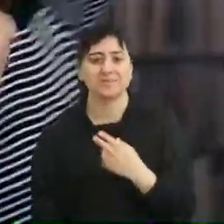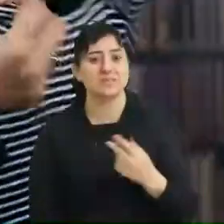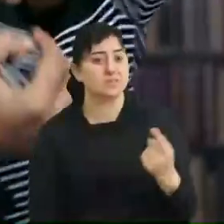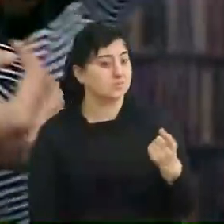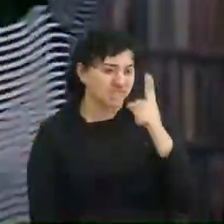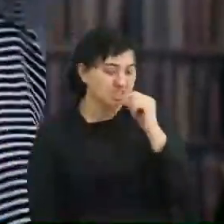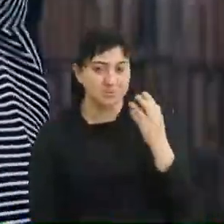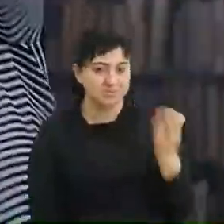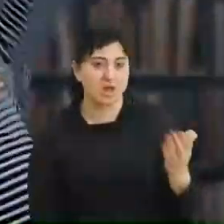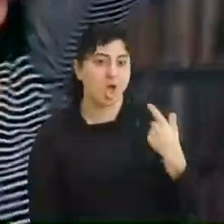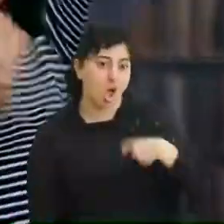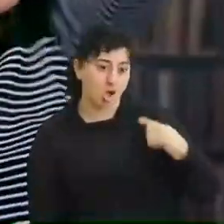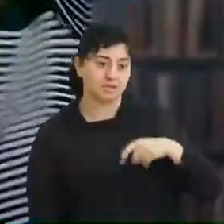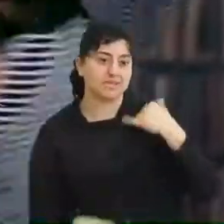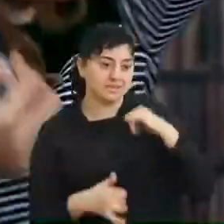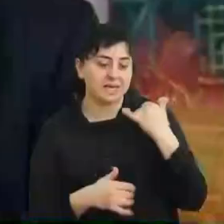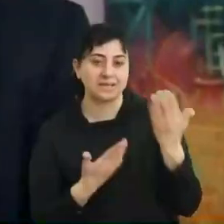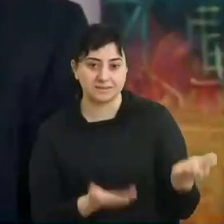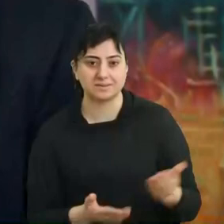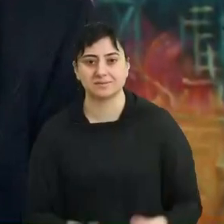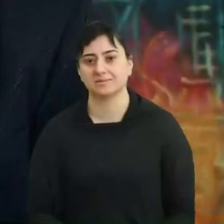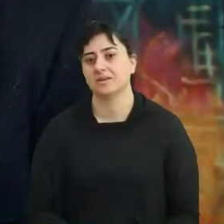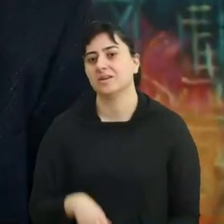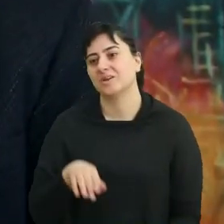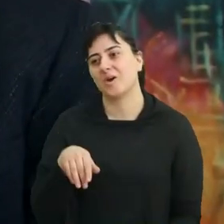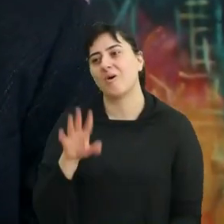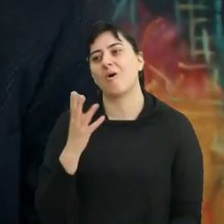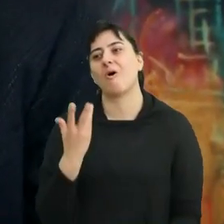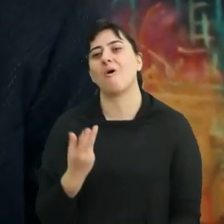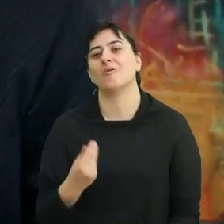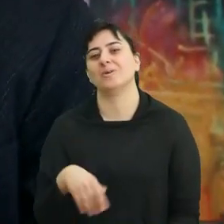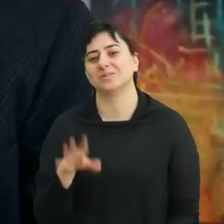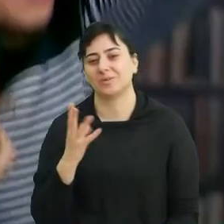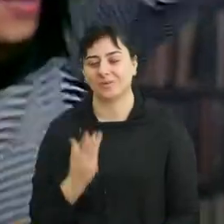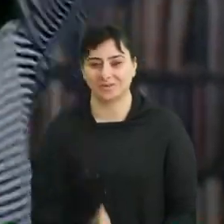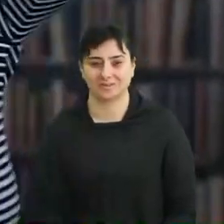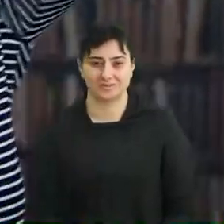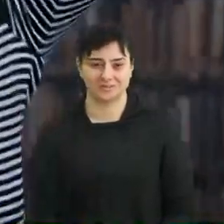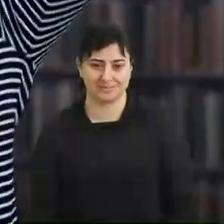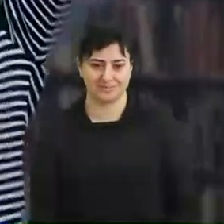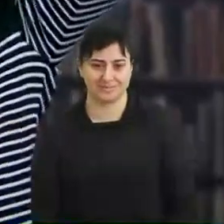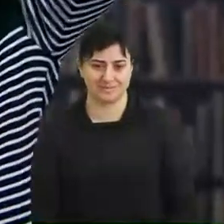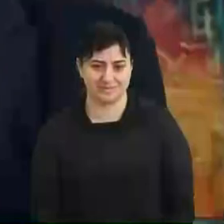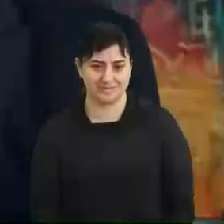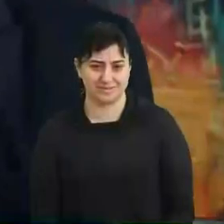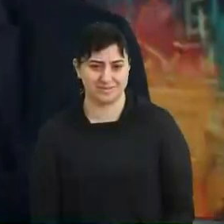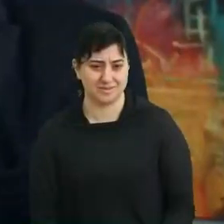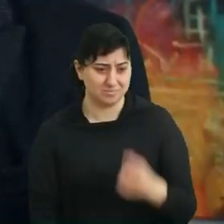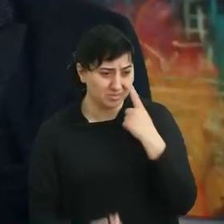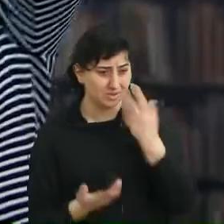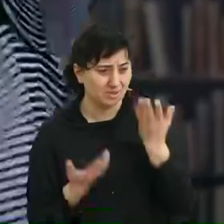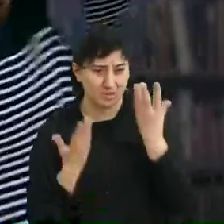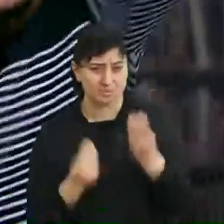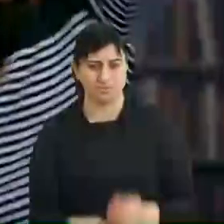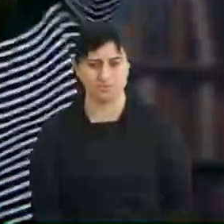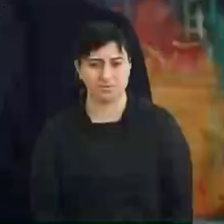burada kim var? Özel sekreterim var canım. Olmaz olaydı. Olmaz olaydı. Siz lütfen bakın ne hale geldim ben.